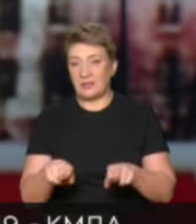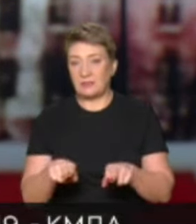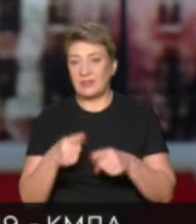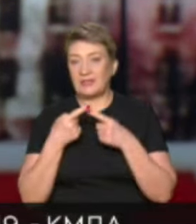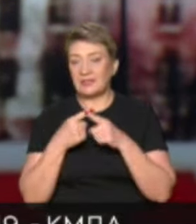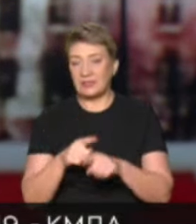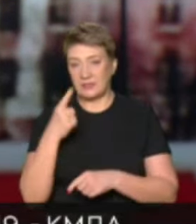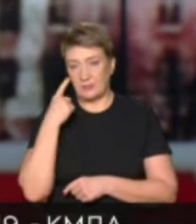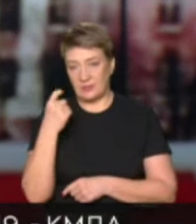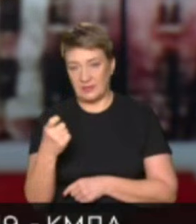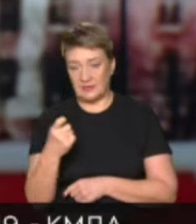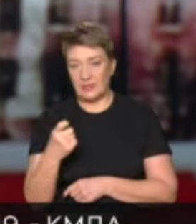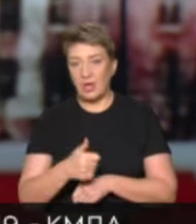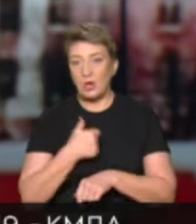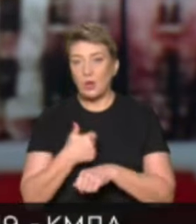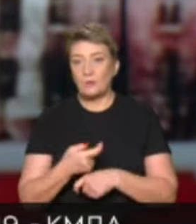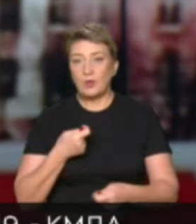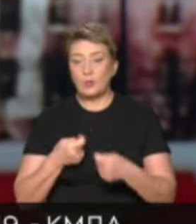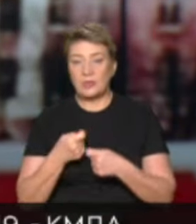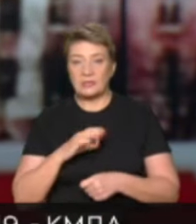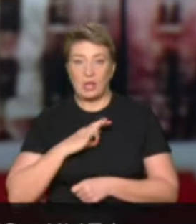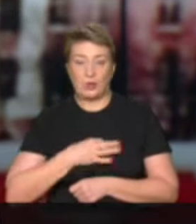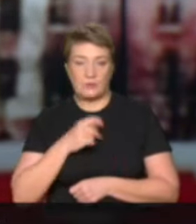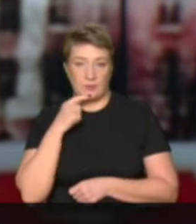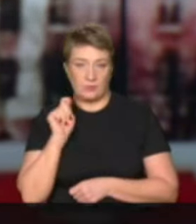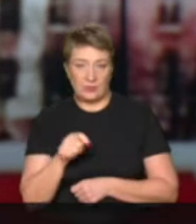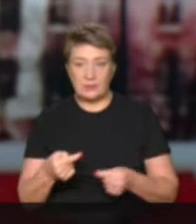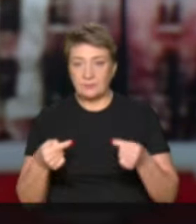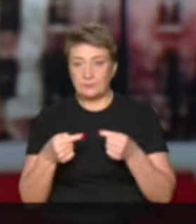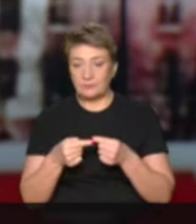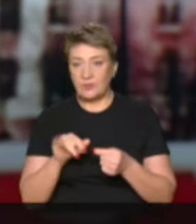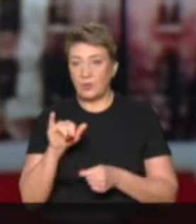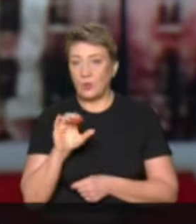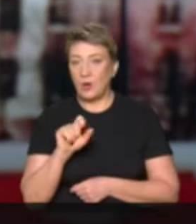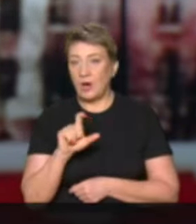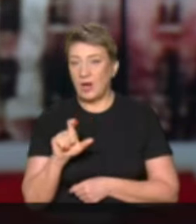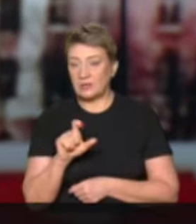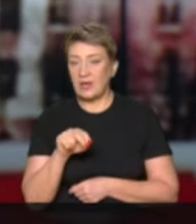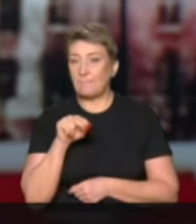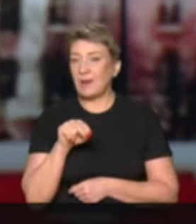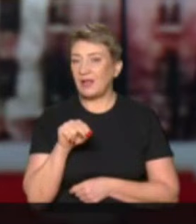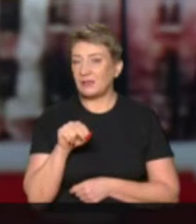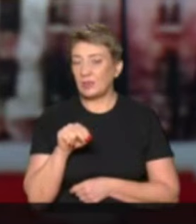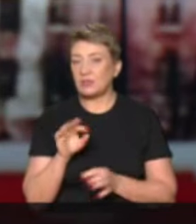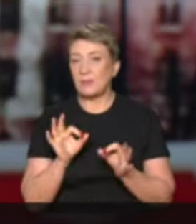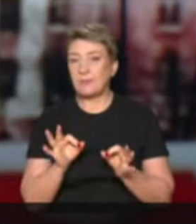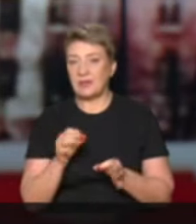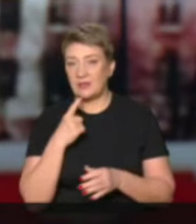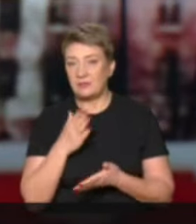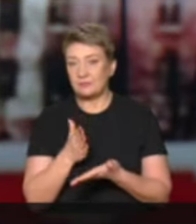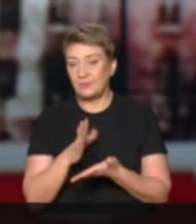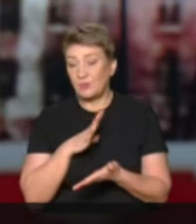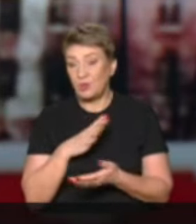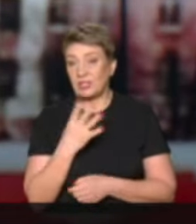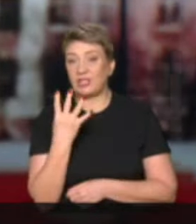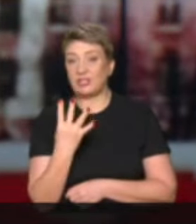Головне управління розвідки України. Уточнюється, що в автомобілі УАЗ «Петріот» чи «Патріот», мабуть, правильніше, перебували четверо